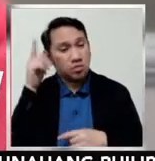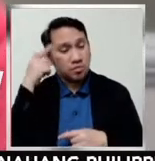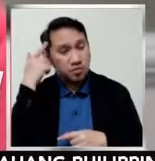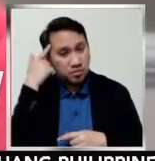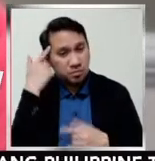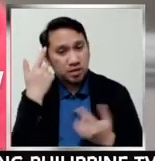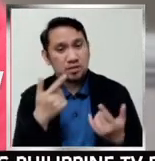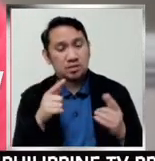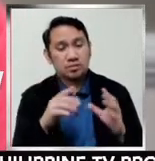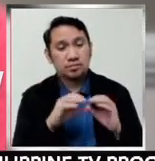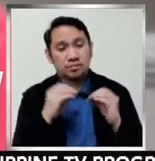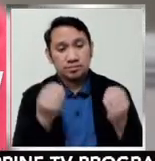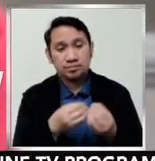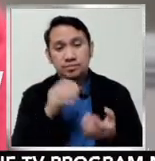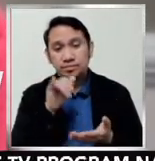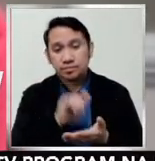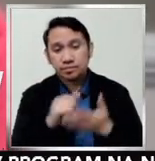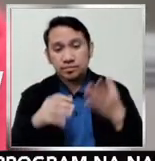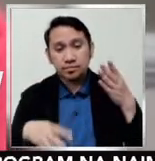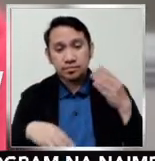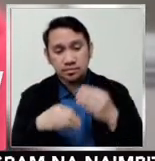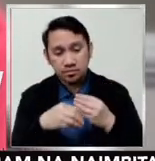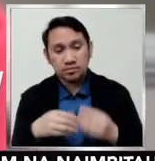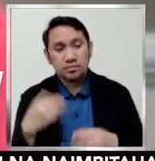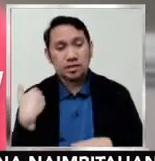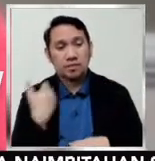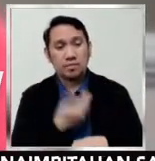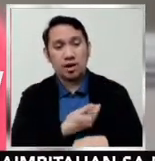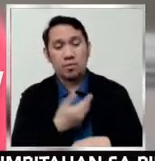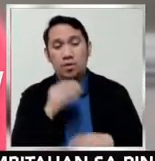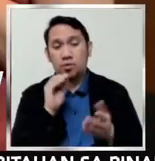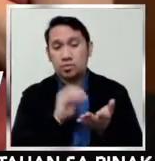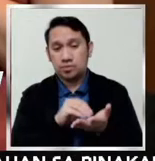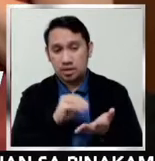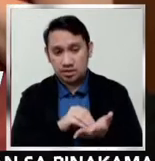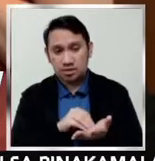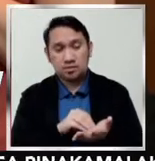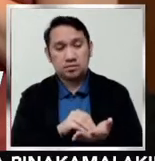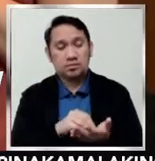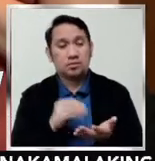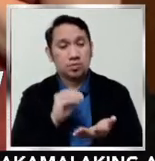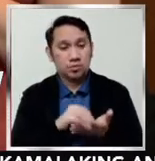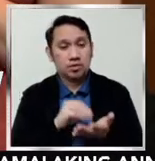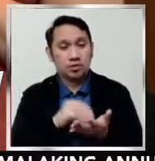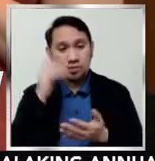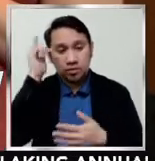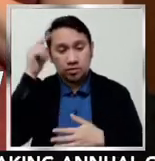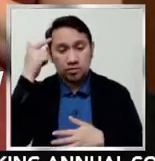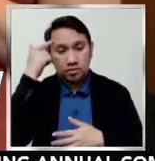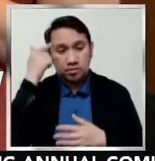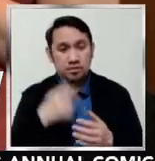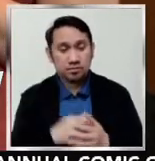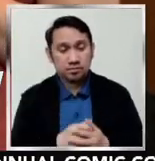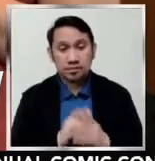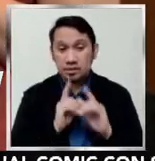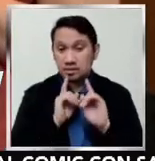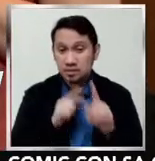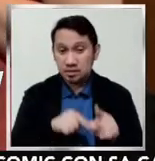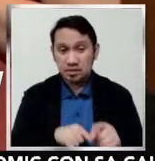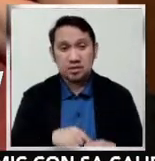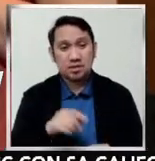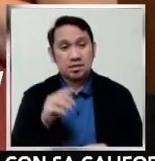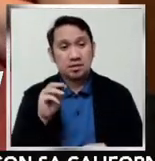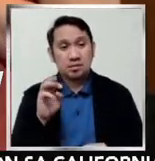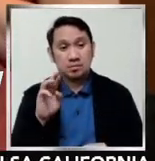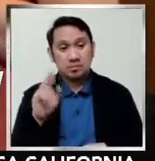dadagdag yan sa stock of debt ng ating gobyerno. Sagot dito ni Senator Mark Villar,